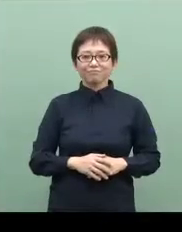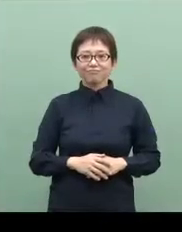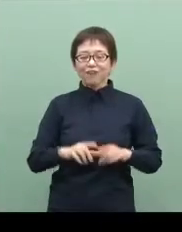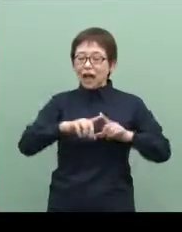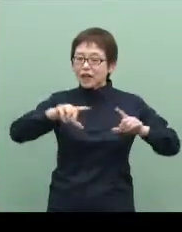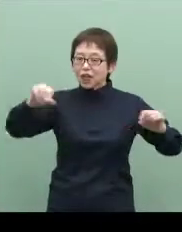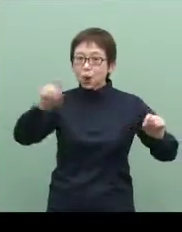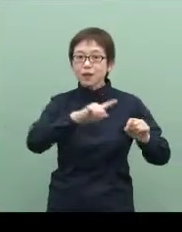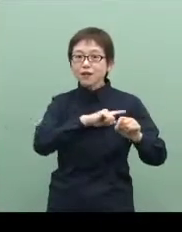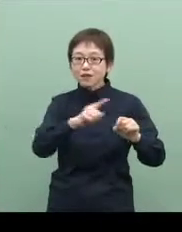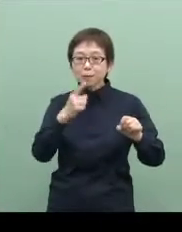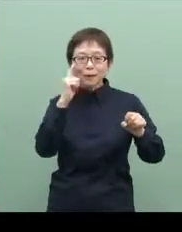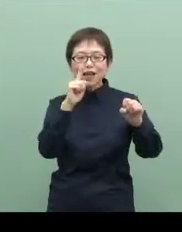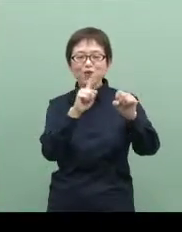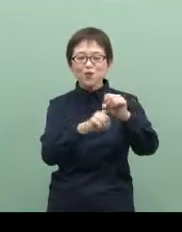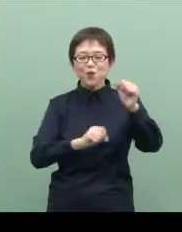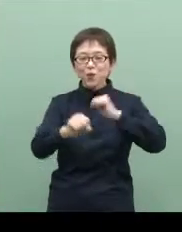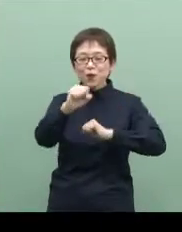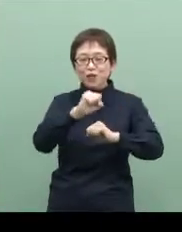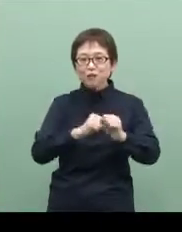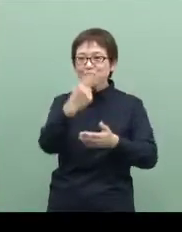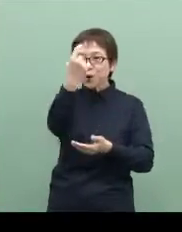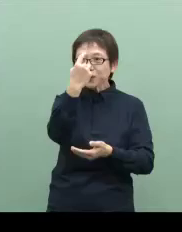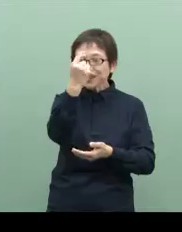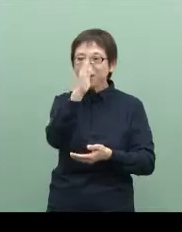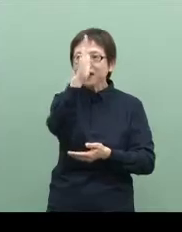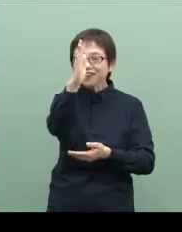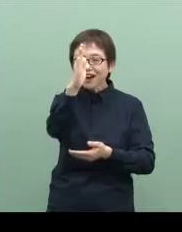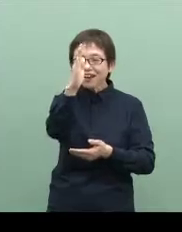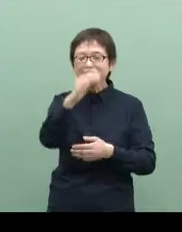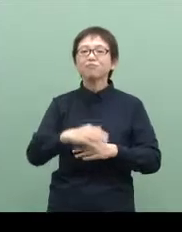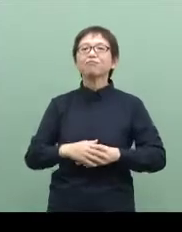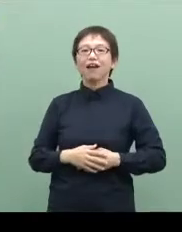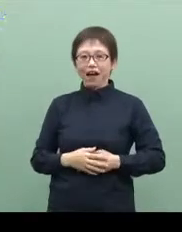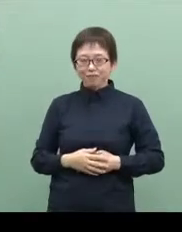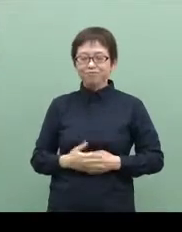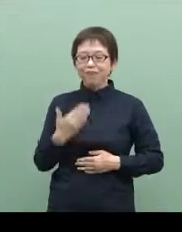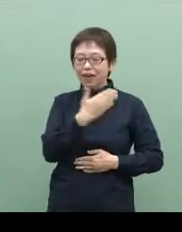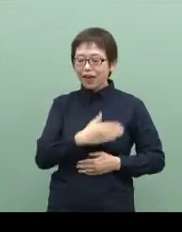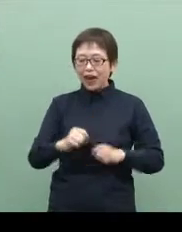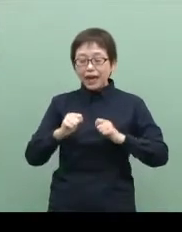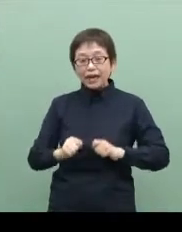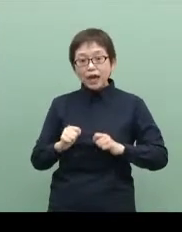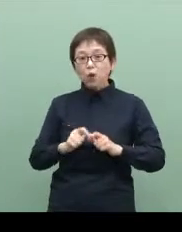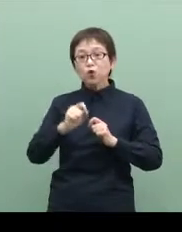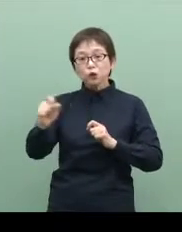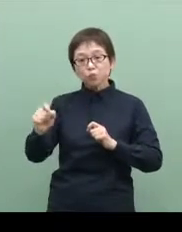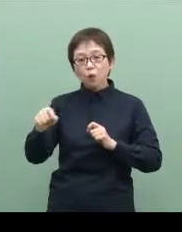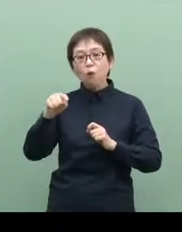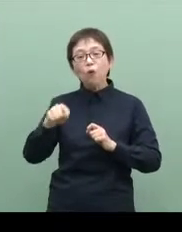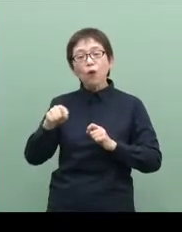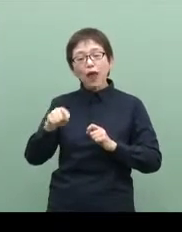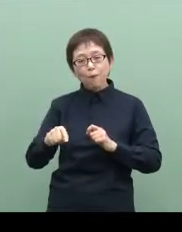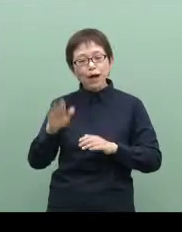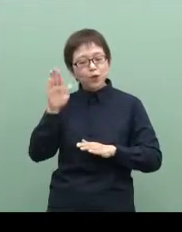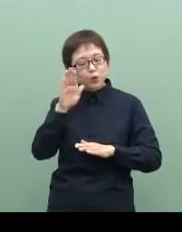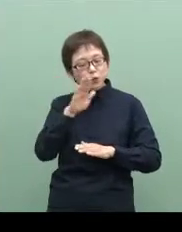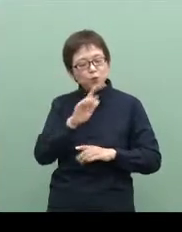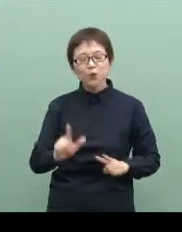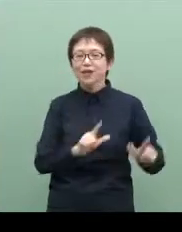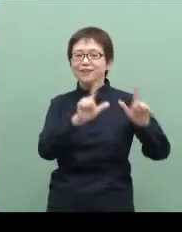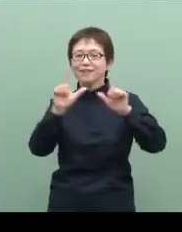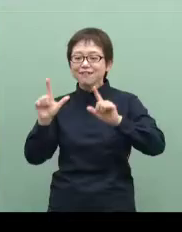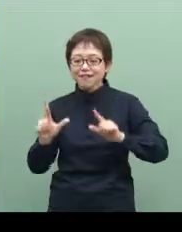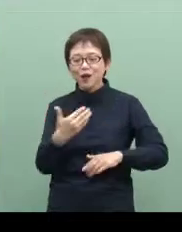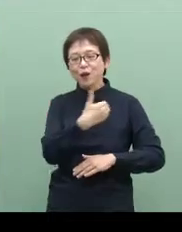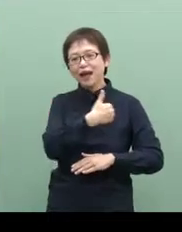健康長寿日本一を目指す県の取り組みについて教えてください。 はい、まず健康寿命についてですが、健康寿